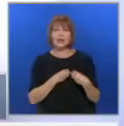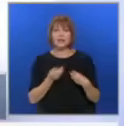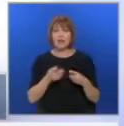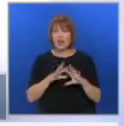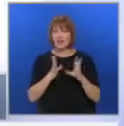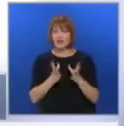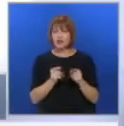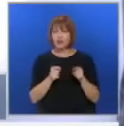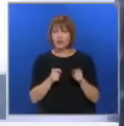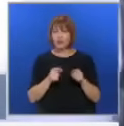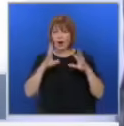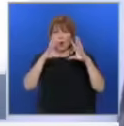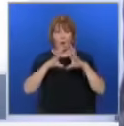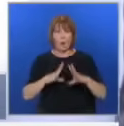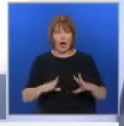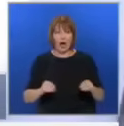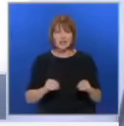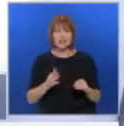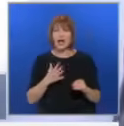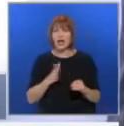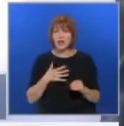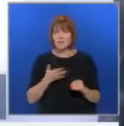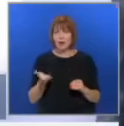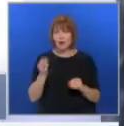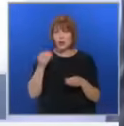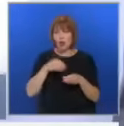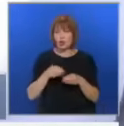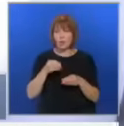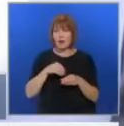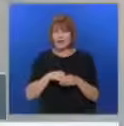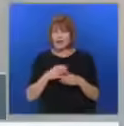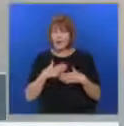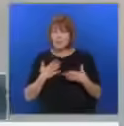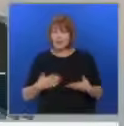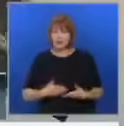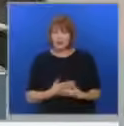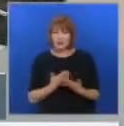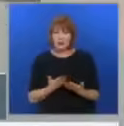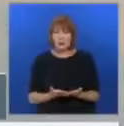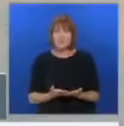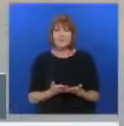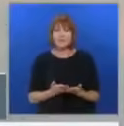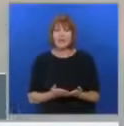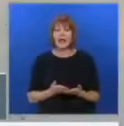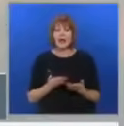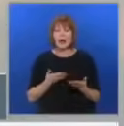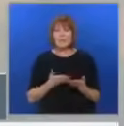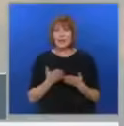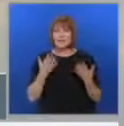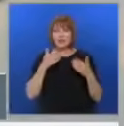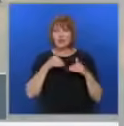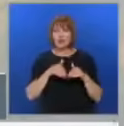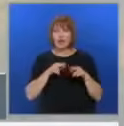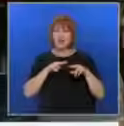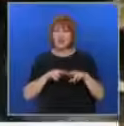това се потуши, дали има нещо допълнително, от което те имат нужда. Тази нощ по целия периметър на пожара ще